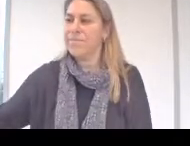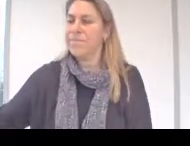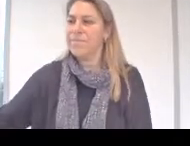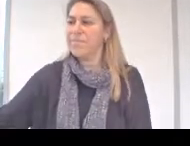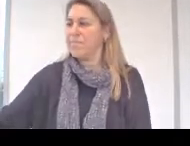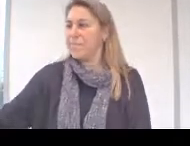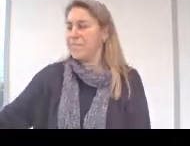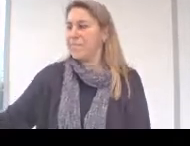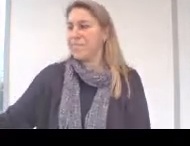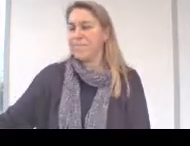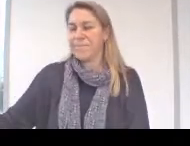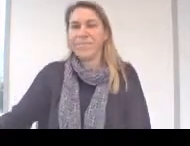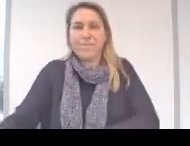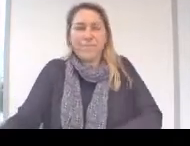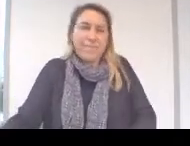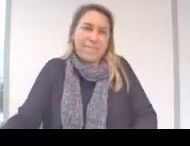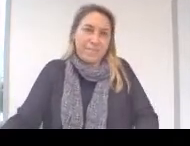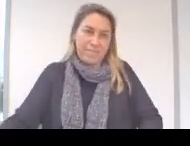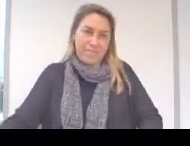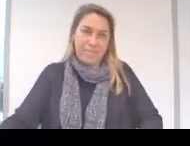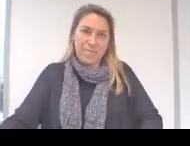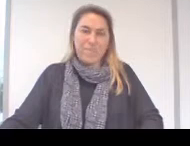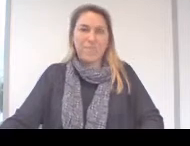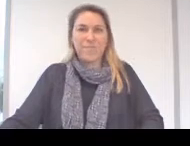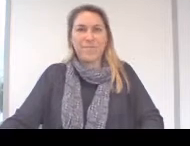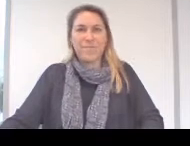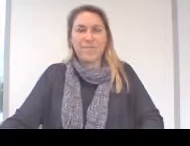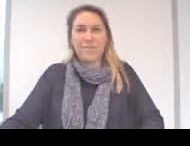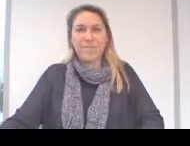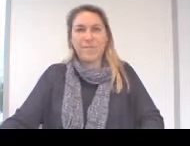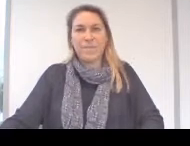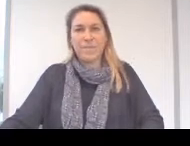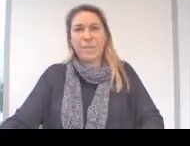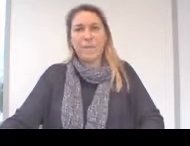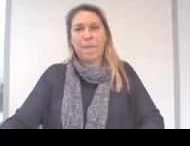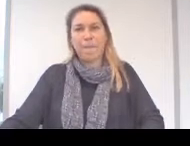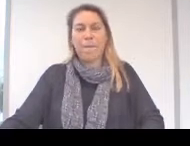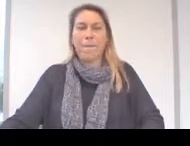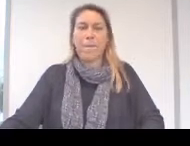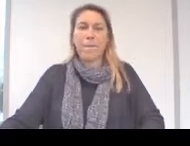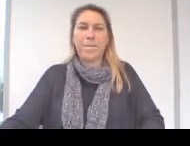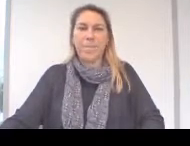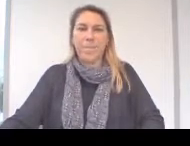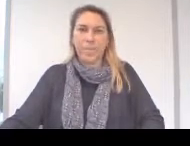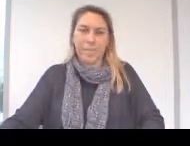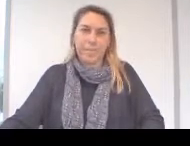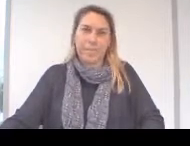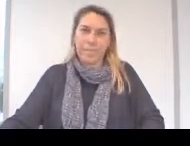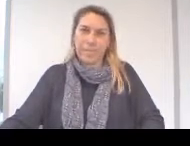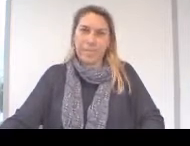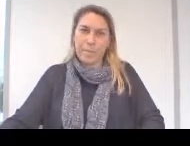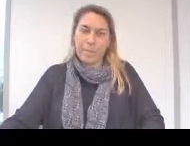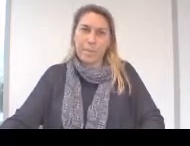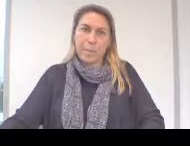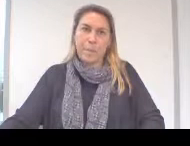non délocalisables, c'est vrai. Néanmoins, il faut prendre en considération une concurrence qui est devenue mondiale avec des